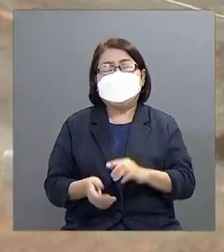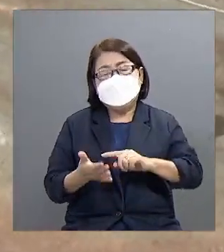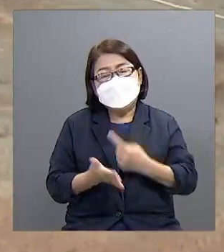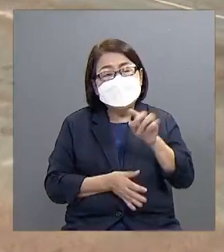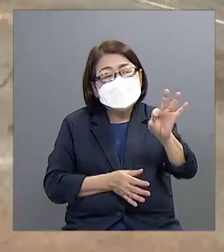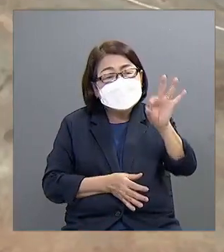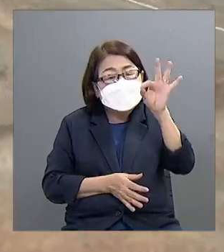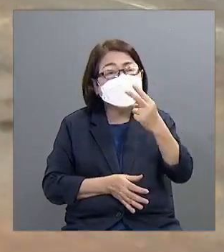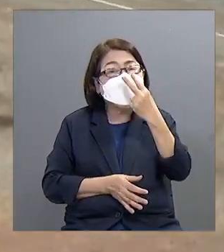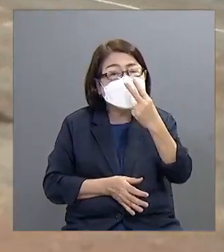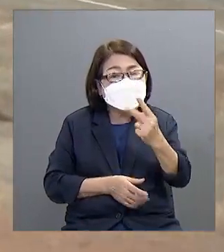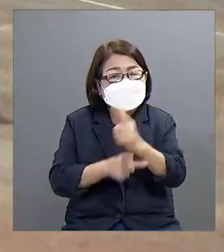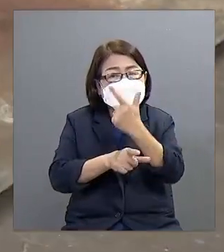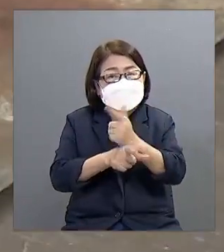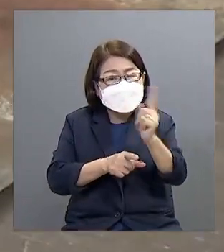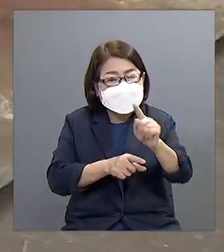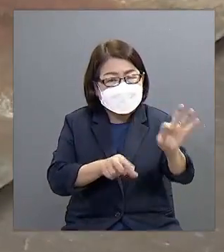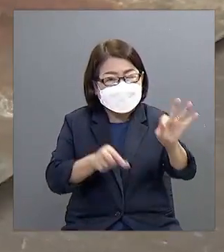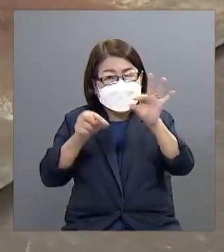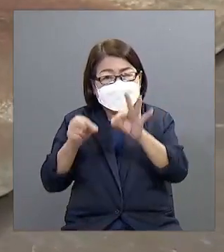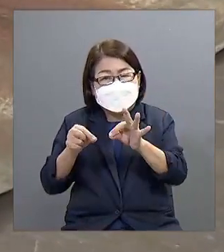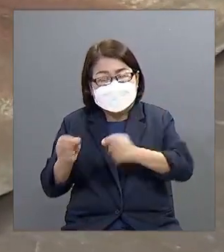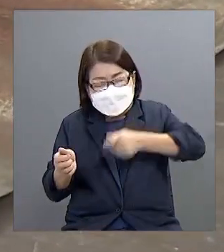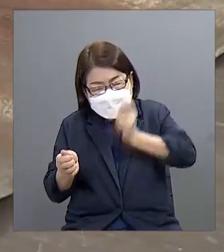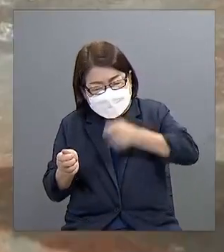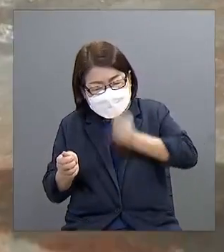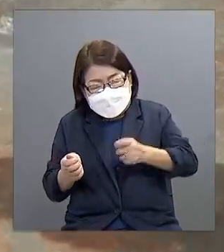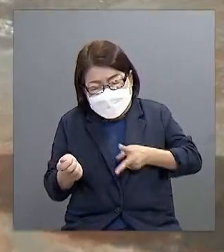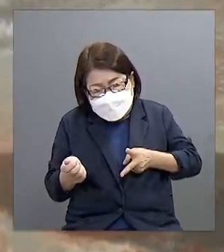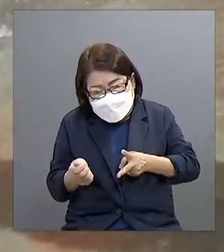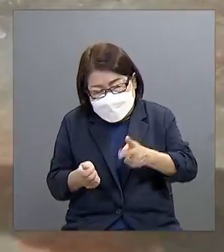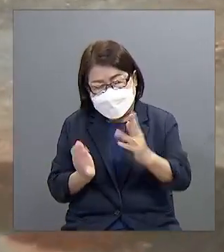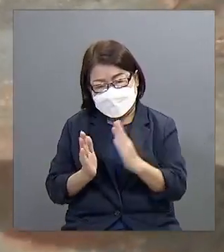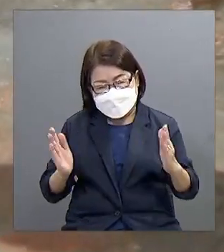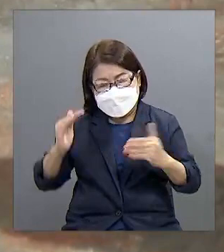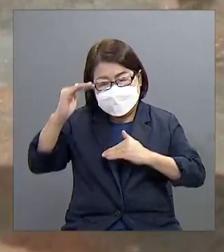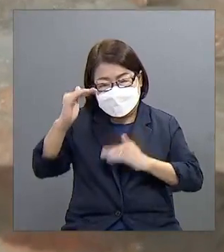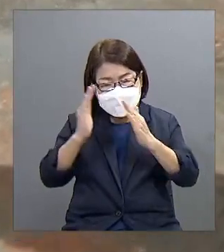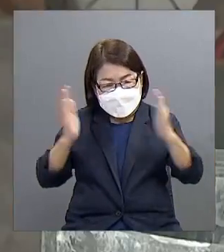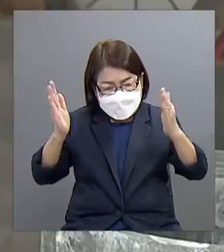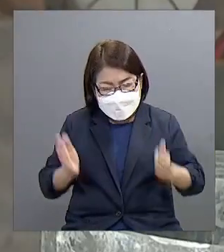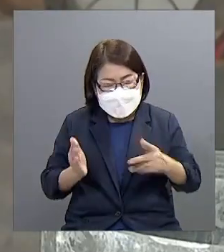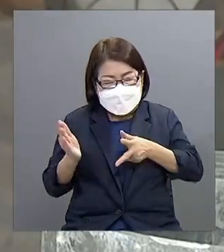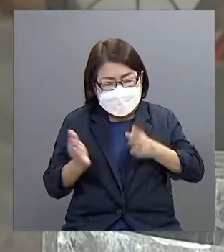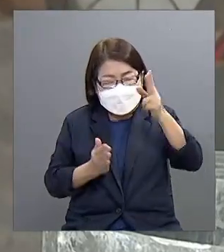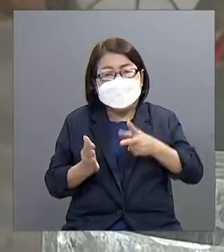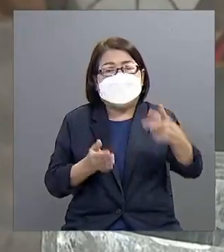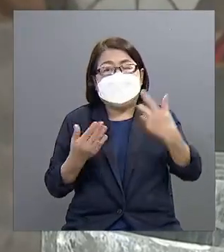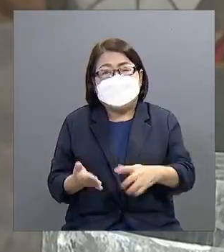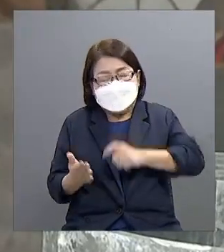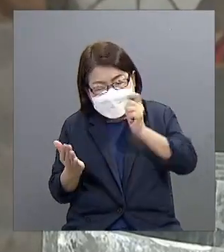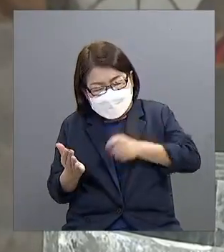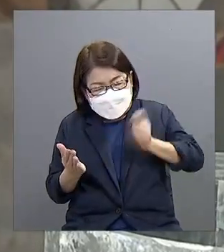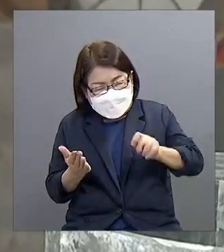ตัดทุบทำให้เรียบตอกยึดกับแม่อัดพ่นน้ำยาเคลือบเรียบร้อยก็มาล่างภา